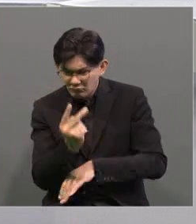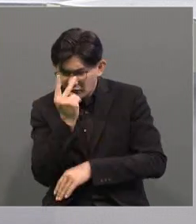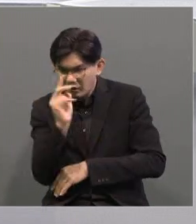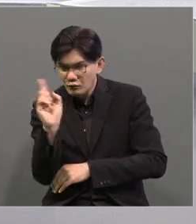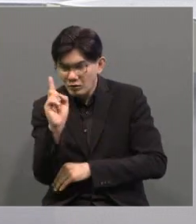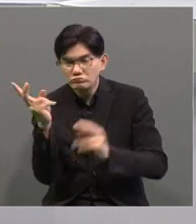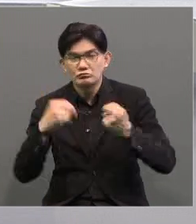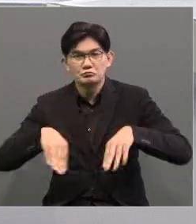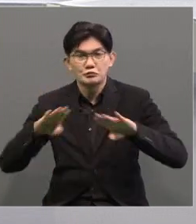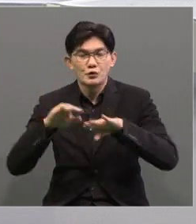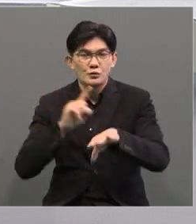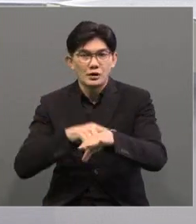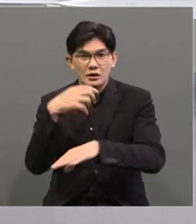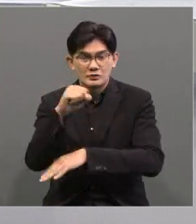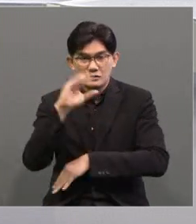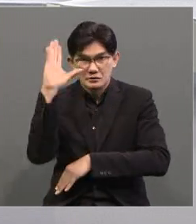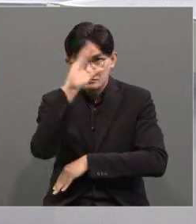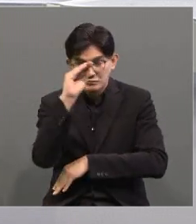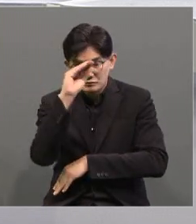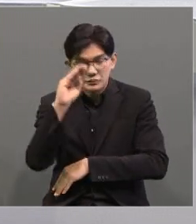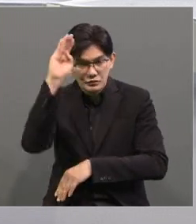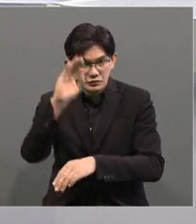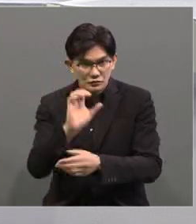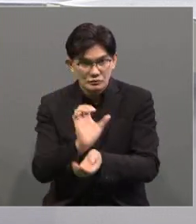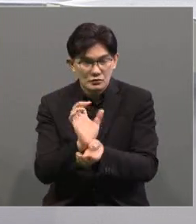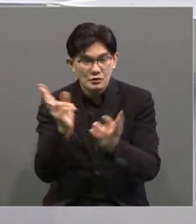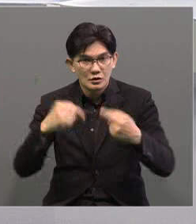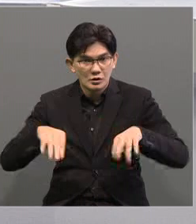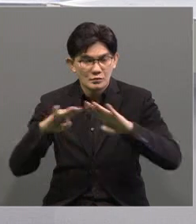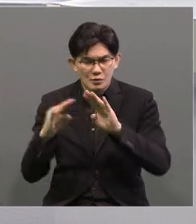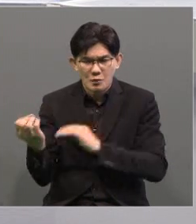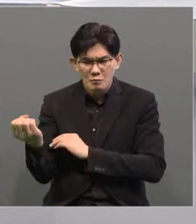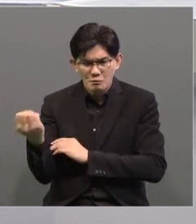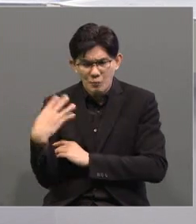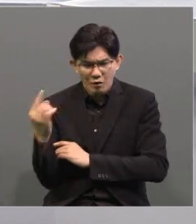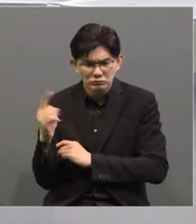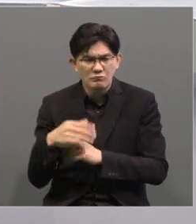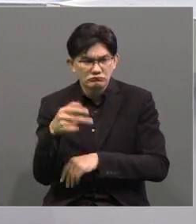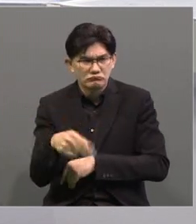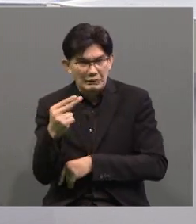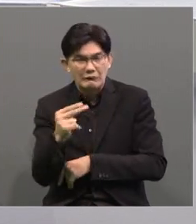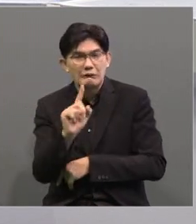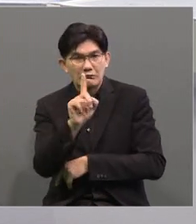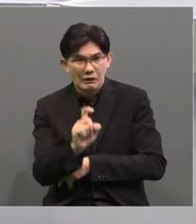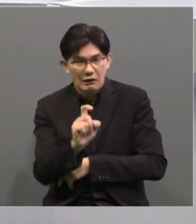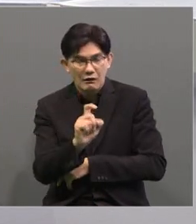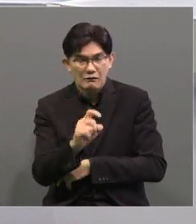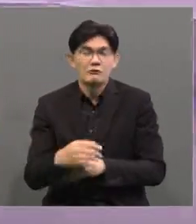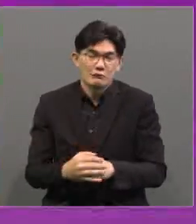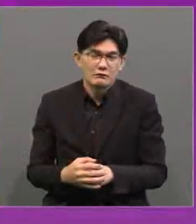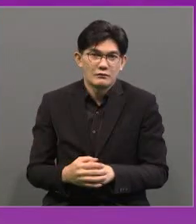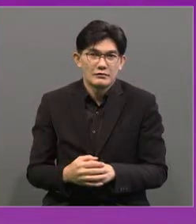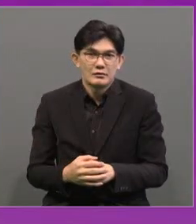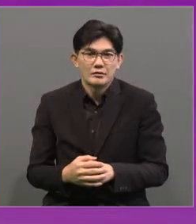คือเมื่อคืนนี้ประมาณสัก4ทุ่มเนี่ยทางตำรวจในพื้นที่นครปฐมได้รับแจ้งว่ามีเหตุยิงกันแล้วก็มีคนเสียชีวิต